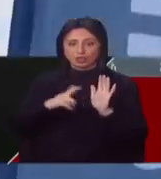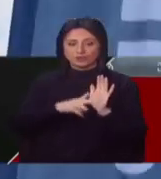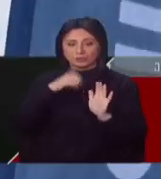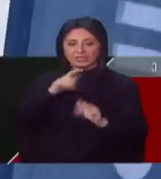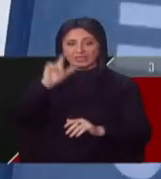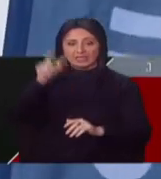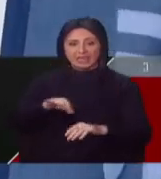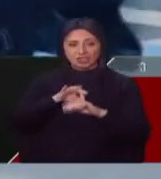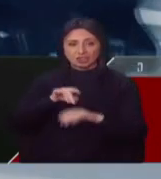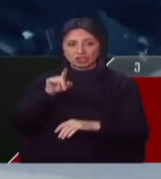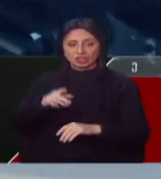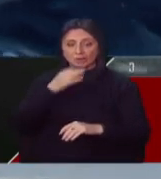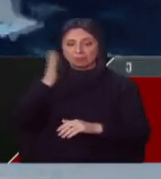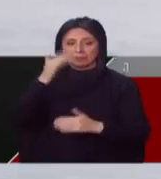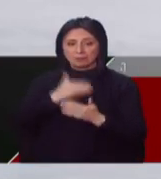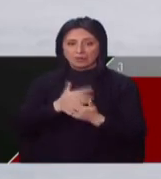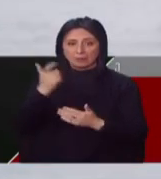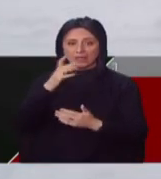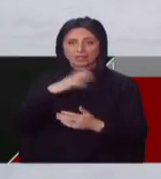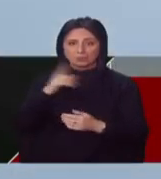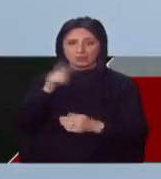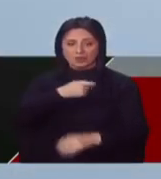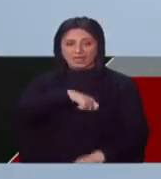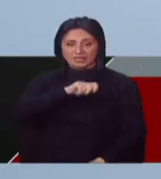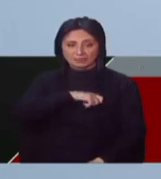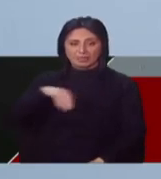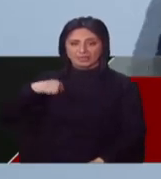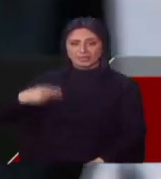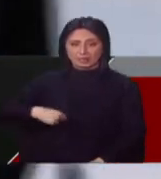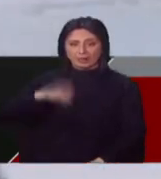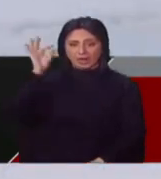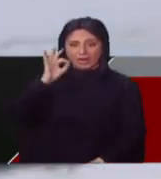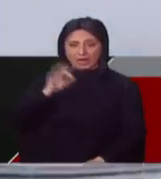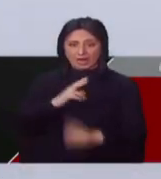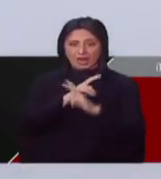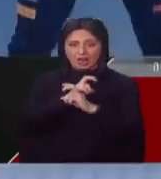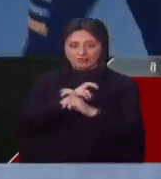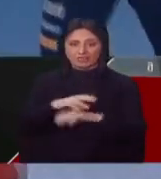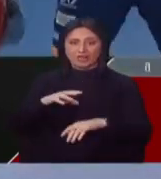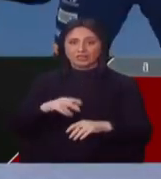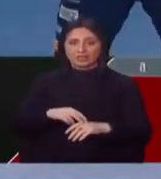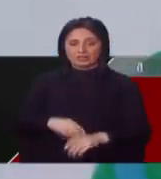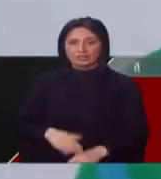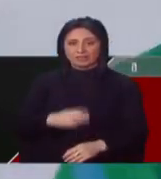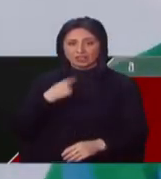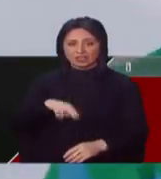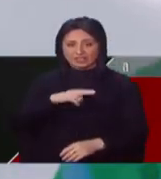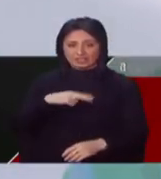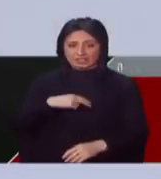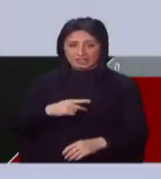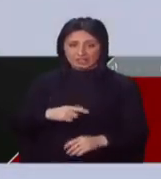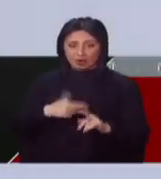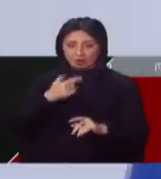წელს იტალიაში ჩატარდა. Შემდეგ გონისძიების მასპინძლები იყვნენ ესპანეთი, საფრანგეთი, გერმანია, ავსტრია, შვეიცარია და შვედეთი. Ხოლო 2024